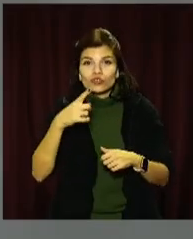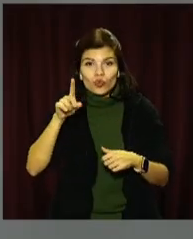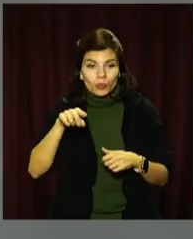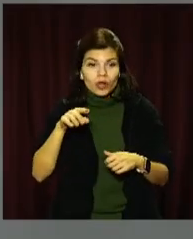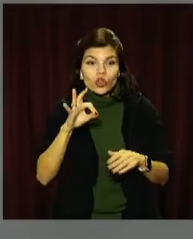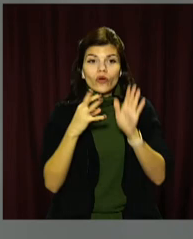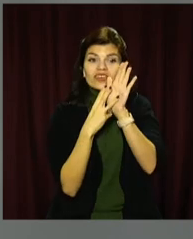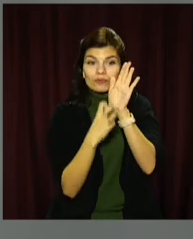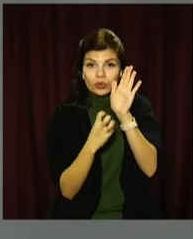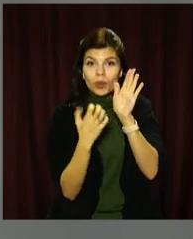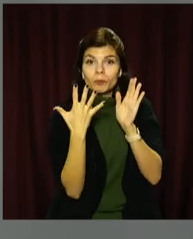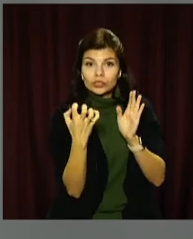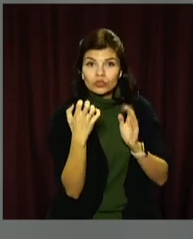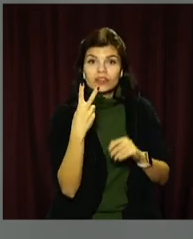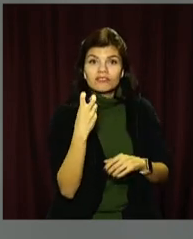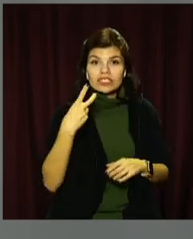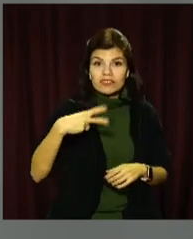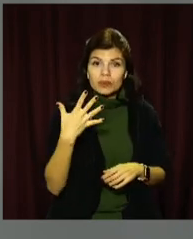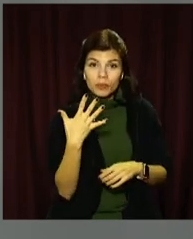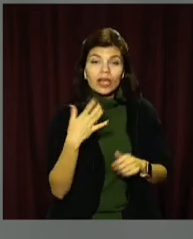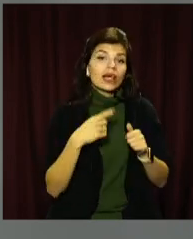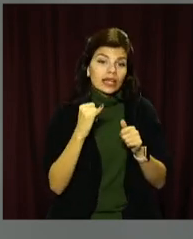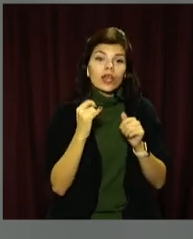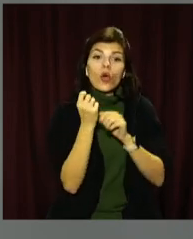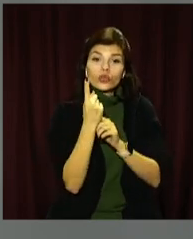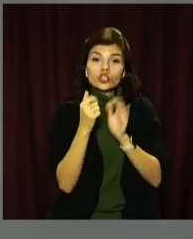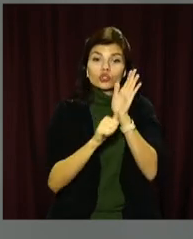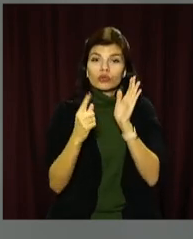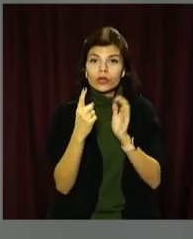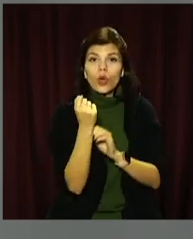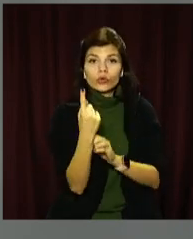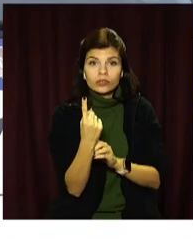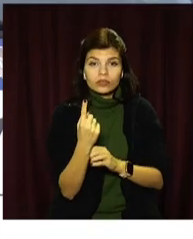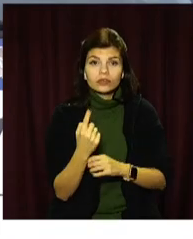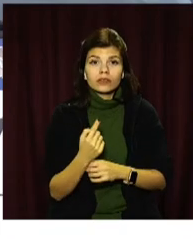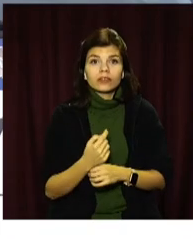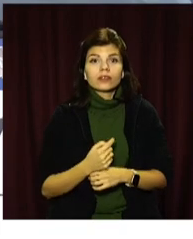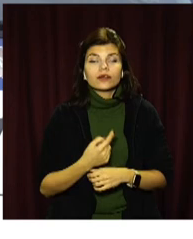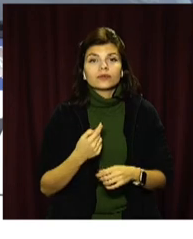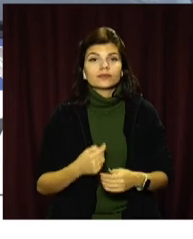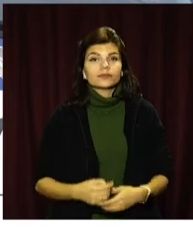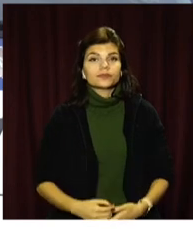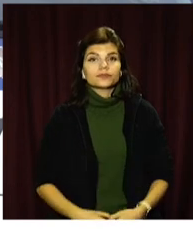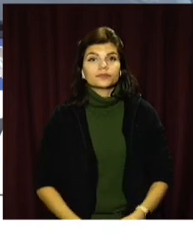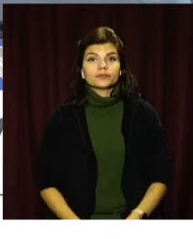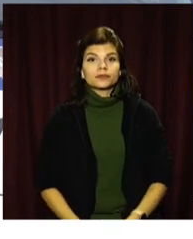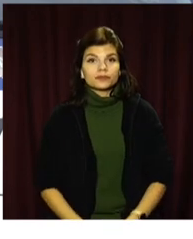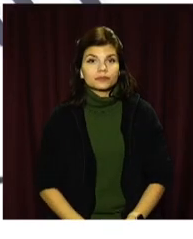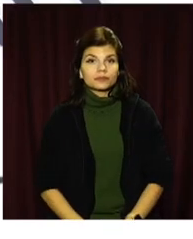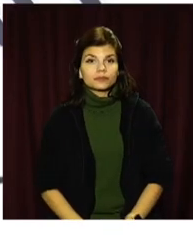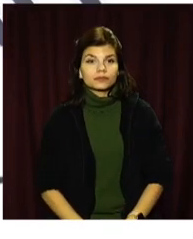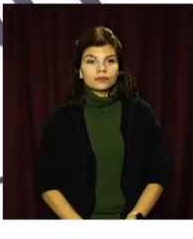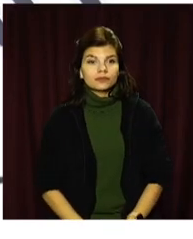номерами 0800 500 225 та 11 61 11. Вікторія Вахрушина, Денис Крикус, Open